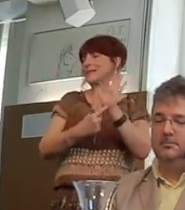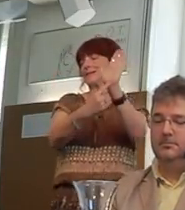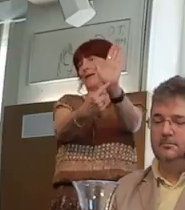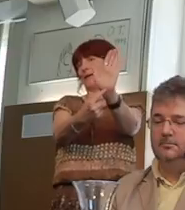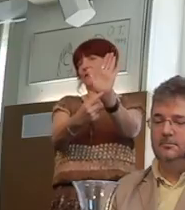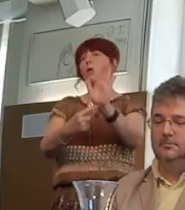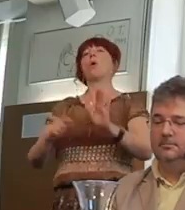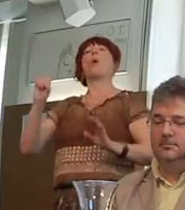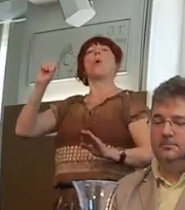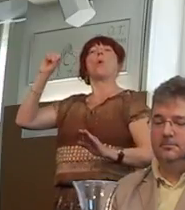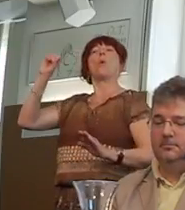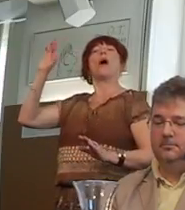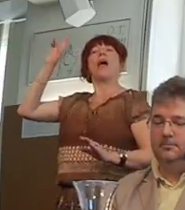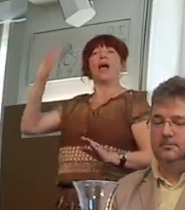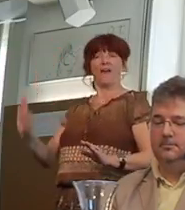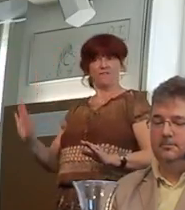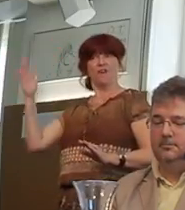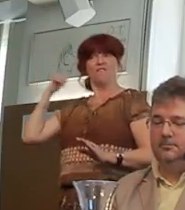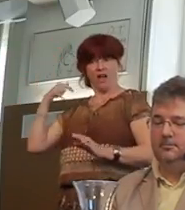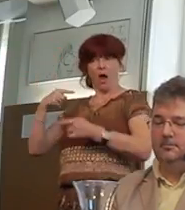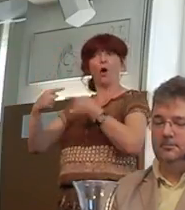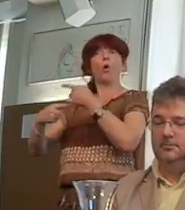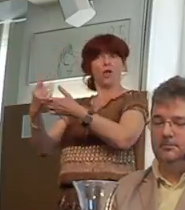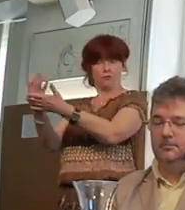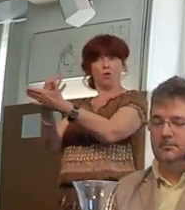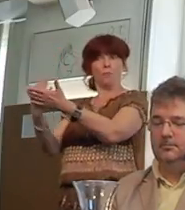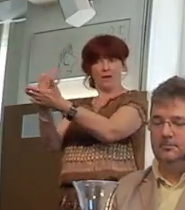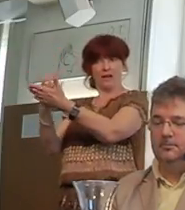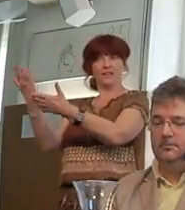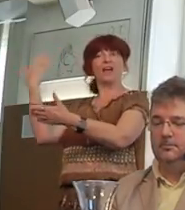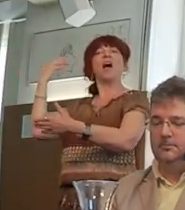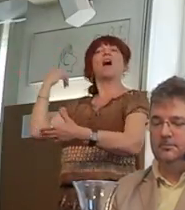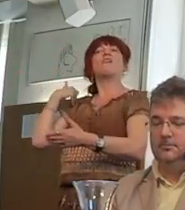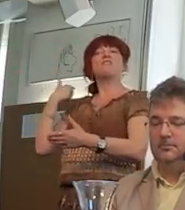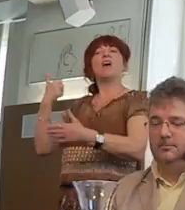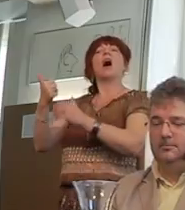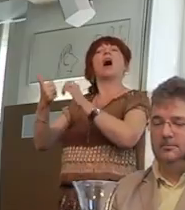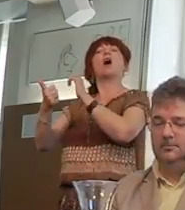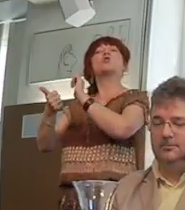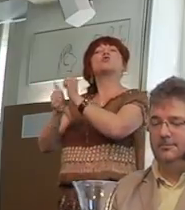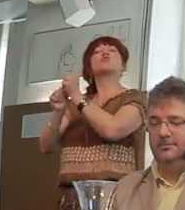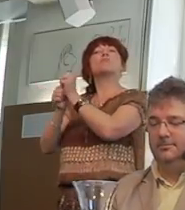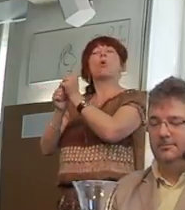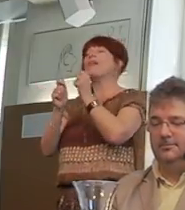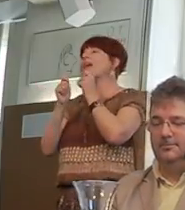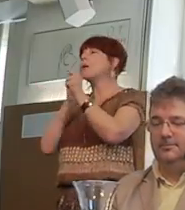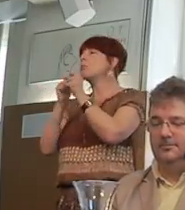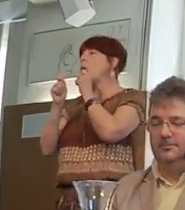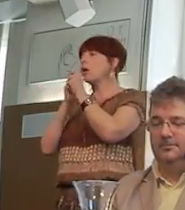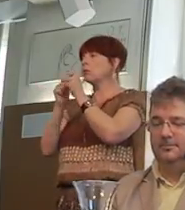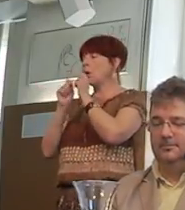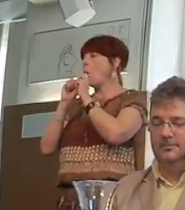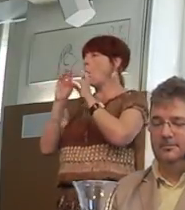Role Model gehabt, der hat einen Sportreporter gehabt, mit dem ein Arm fehlte. Ja? Das tun wir. Ja?